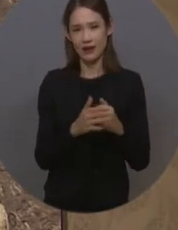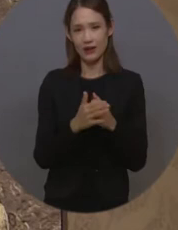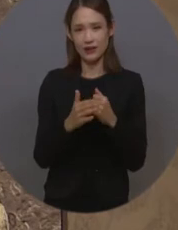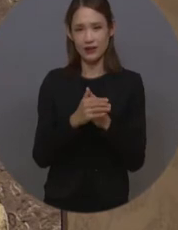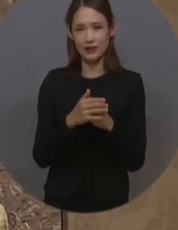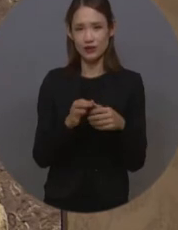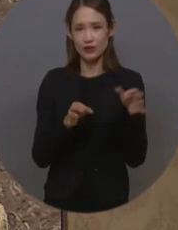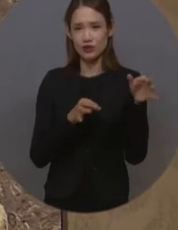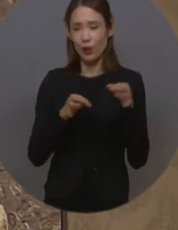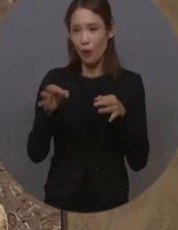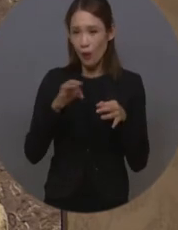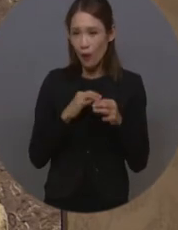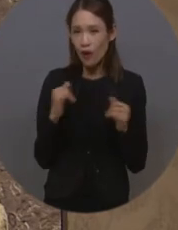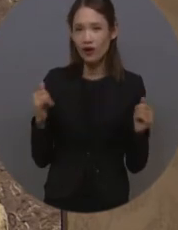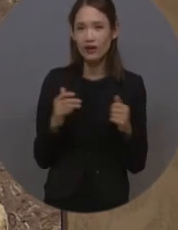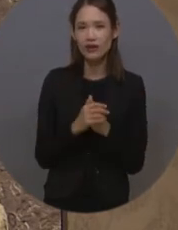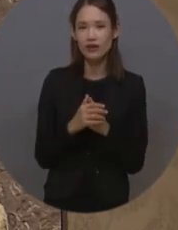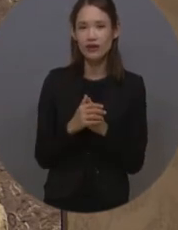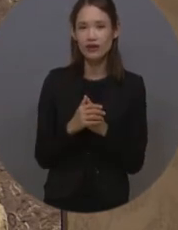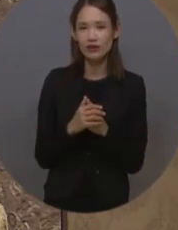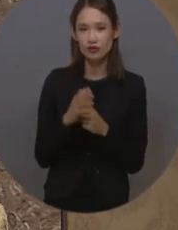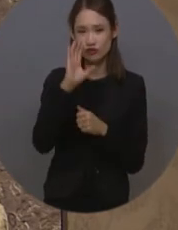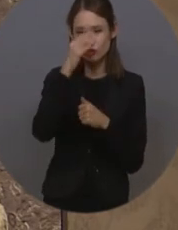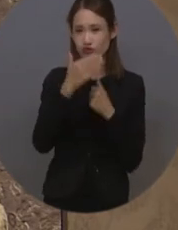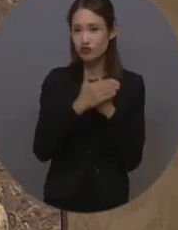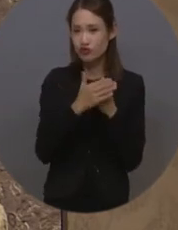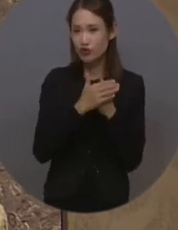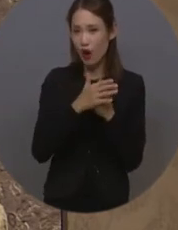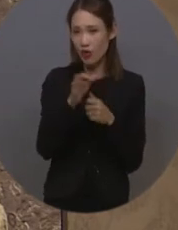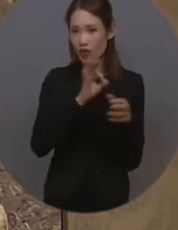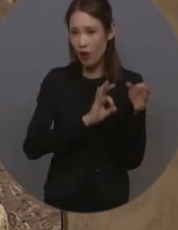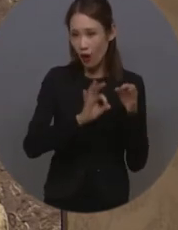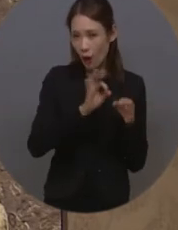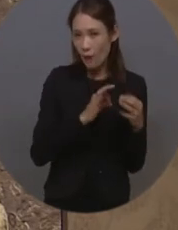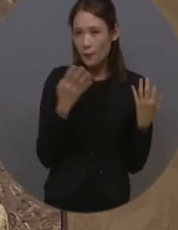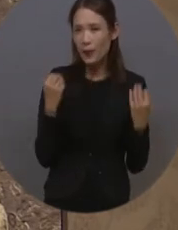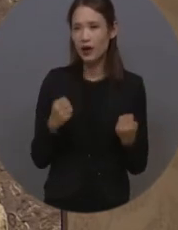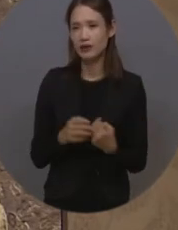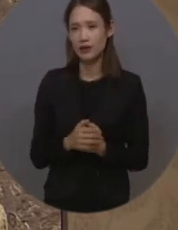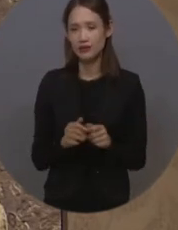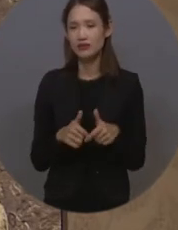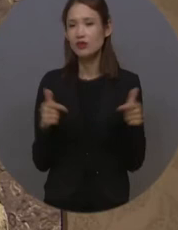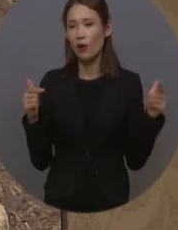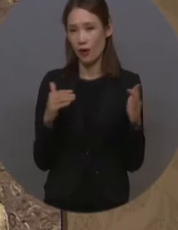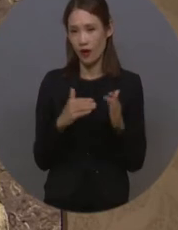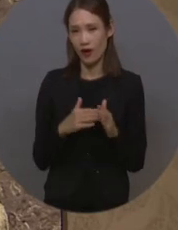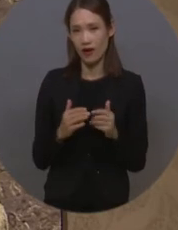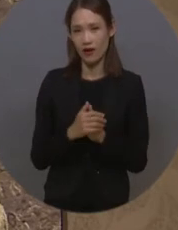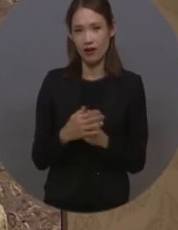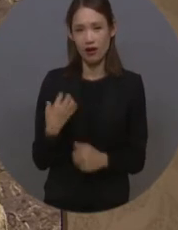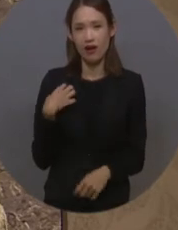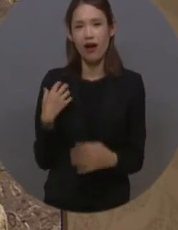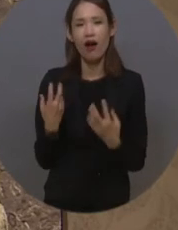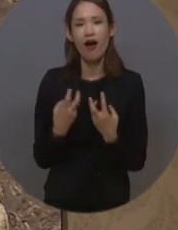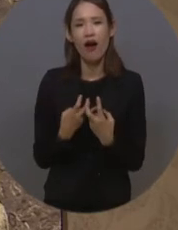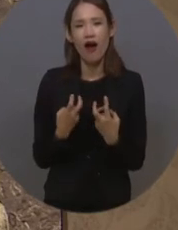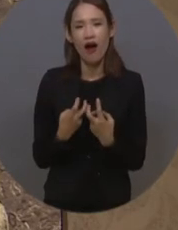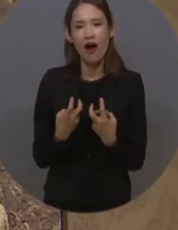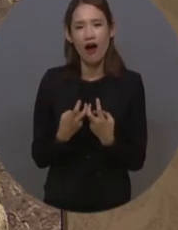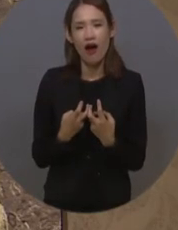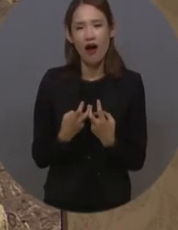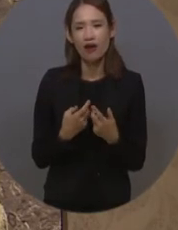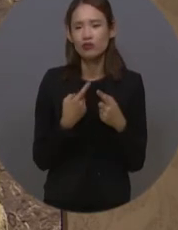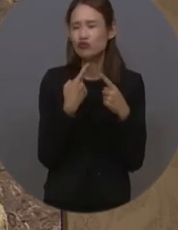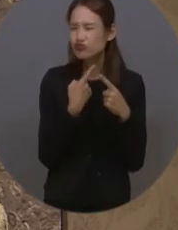싸짐어지고 오신 분들 와. 돈 이렇게 하겠다는 분들 되게 많아졌어요. 네. 야 이거 어떻게 감당을 하지? 와, 이 정도는